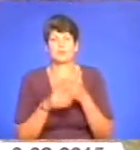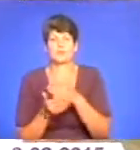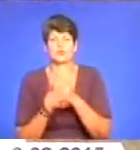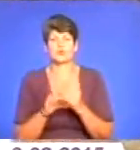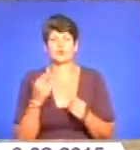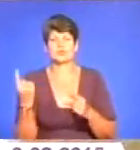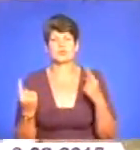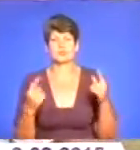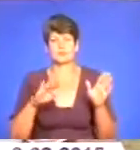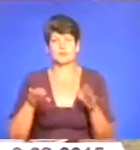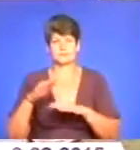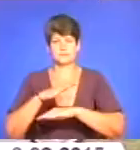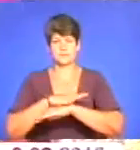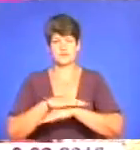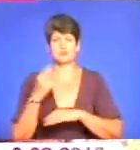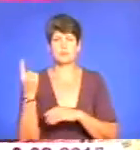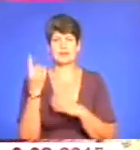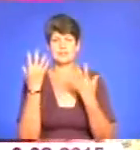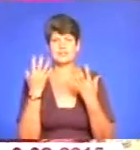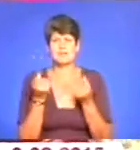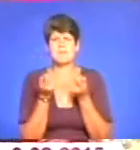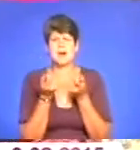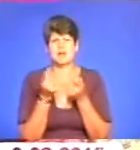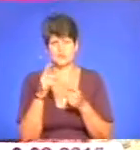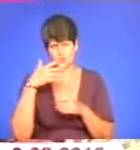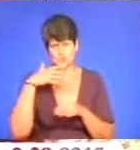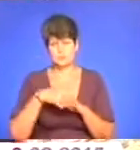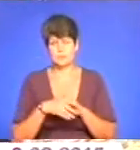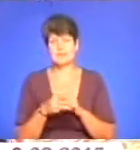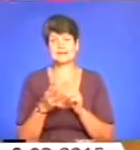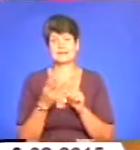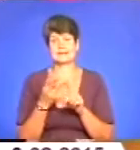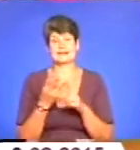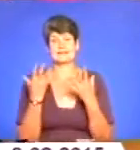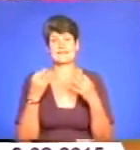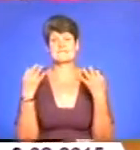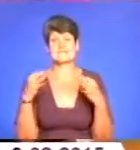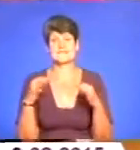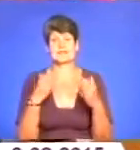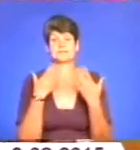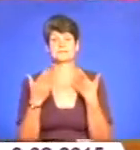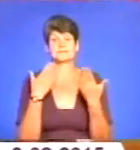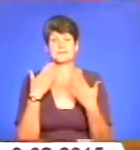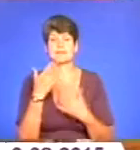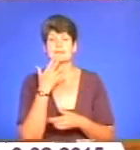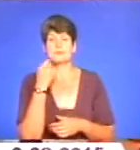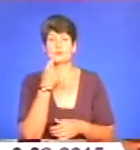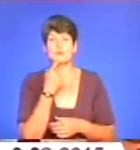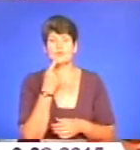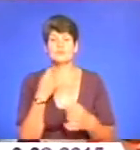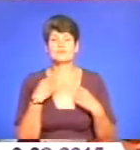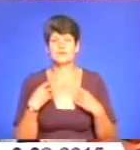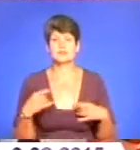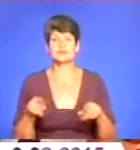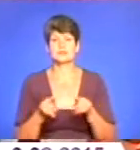у позаурочний час, якщо у перший день вони мало що розуміли. То вже на третій вільно спілкувалися іноземною мовою. Святкує також